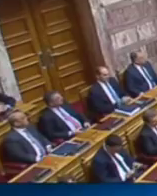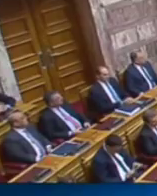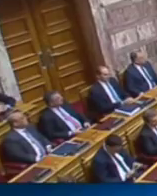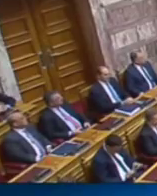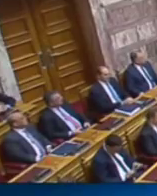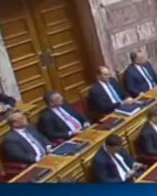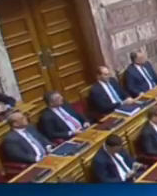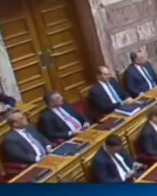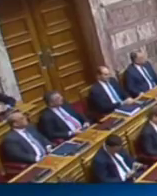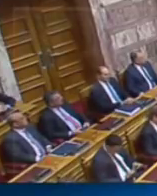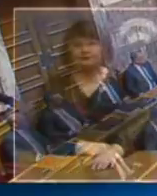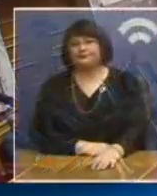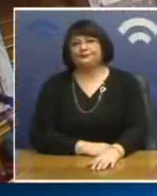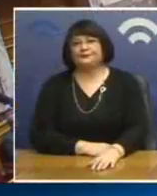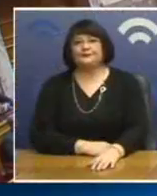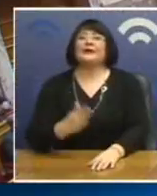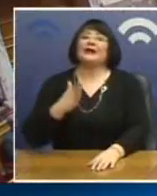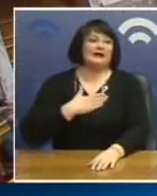Ευχαριστώ, κύριε Πρόεδρε.